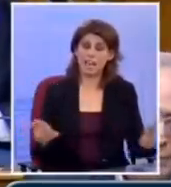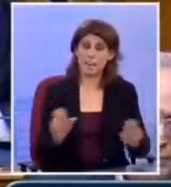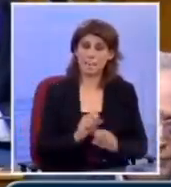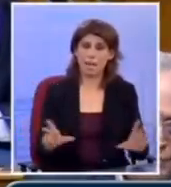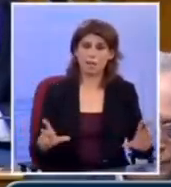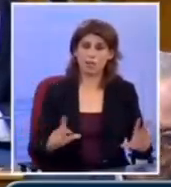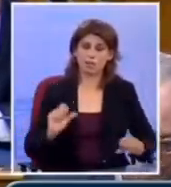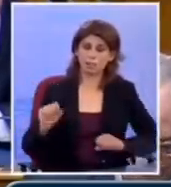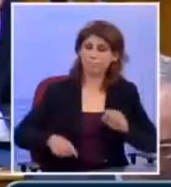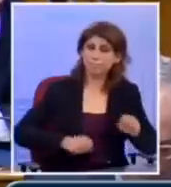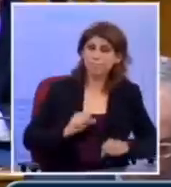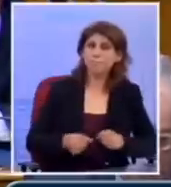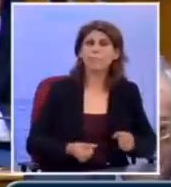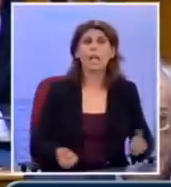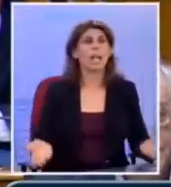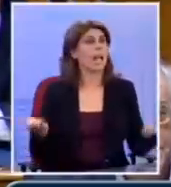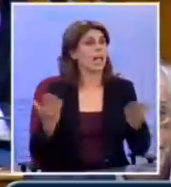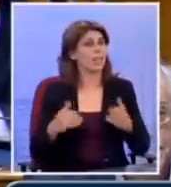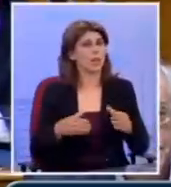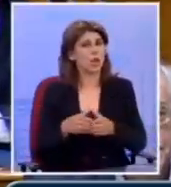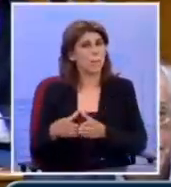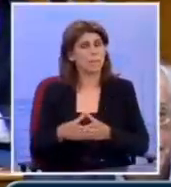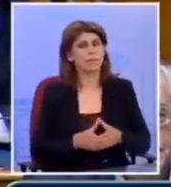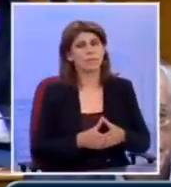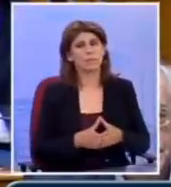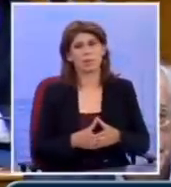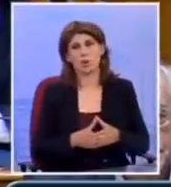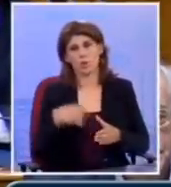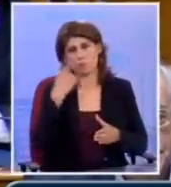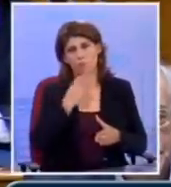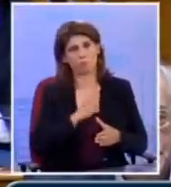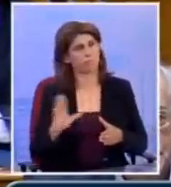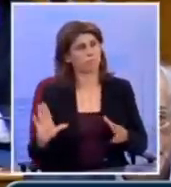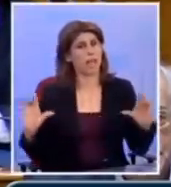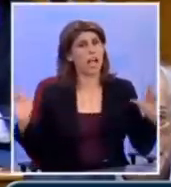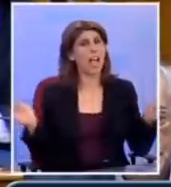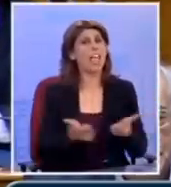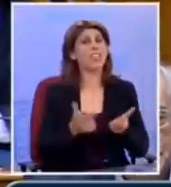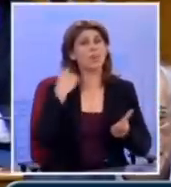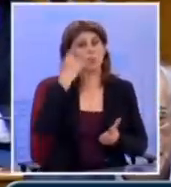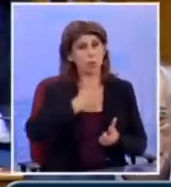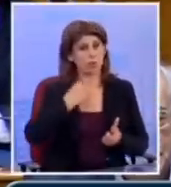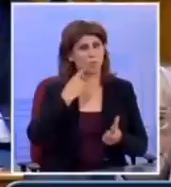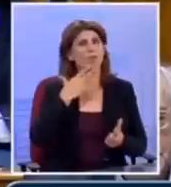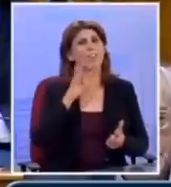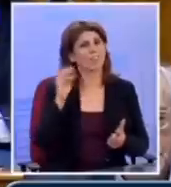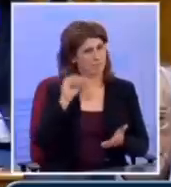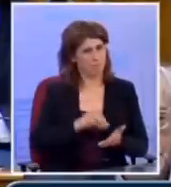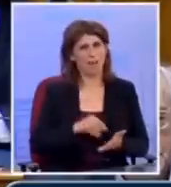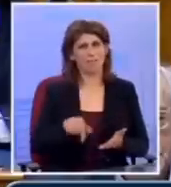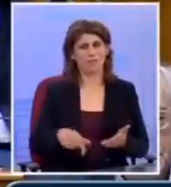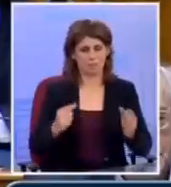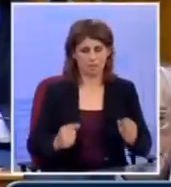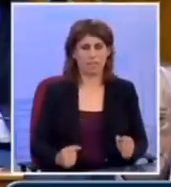μια μάχη που δεν έχει κομματικό ή παραταξιακό πρόσημο, έχει εθνικό πρόσημο. Και γι' αυτό για άλλη μια φορά από αυτά εδώ